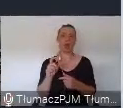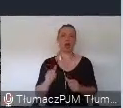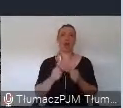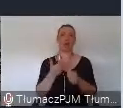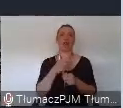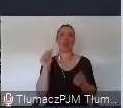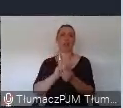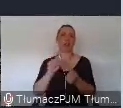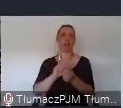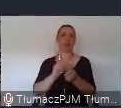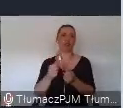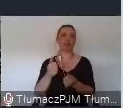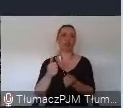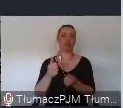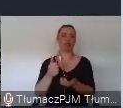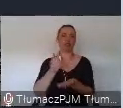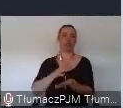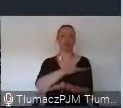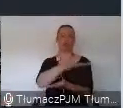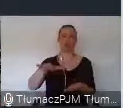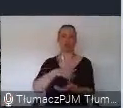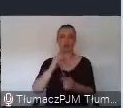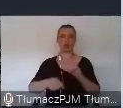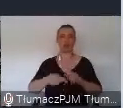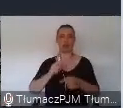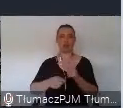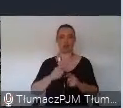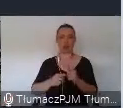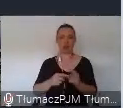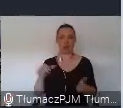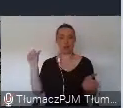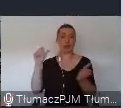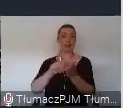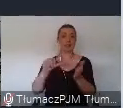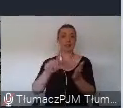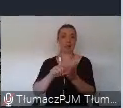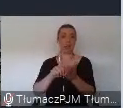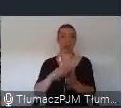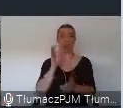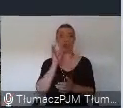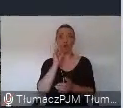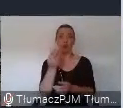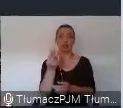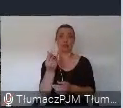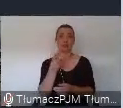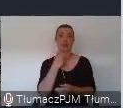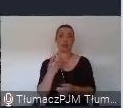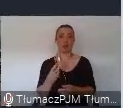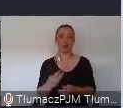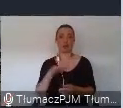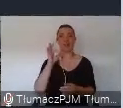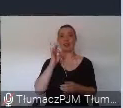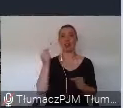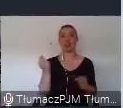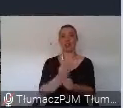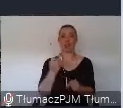środowiska naturalnego. Oczywiście cel dotyczący przystępnej, cenowej, bezpiecznej energii, dużo OZE, zero węgla i